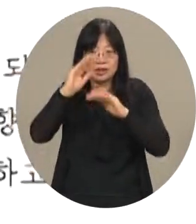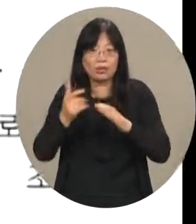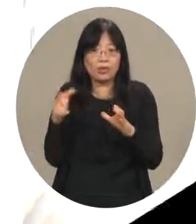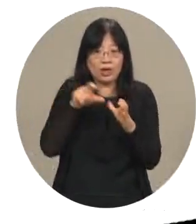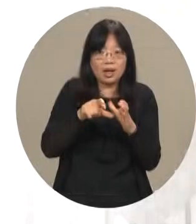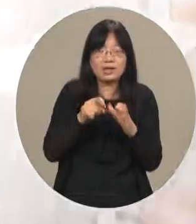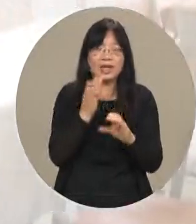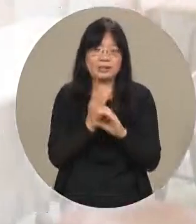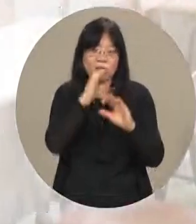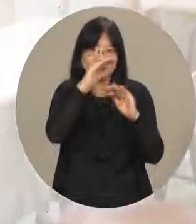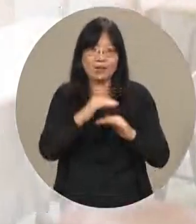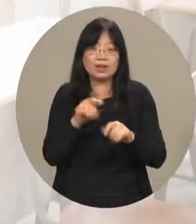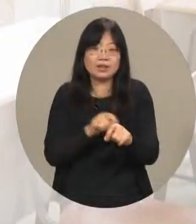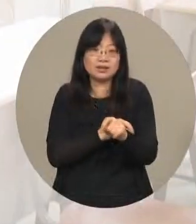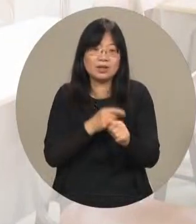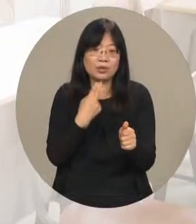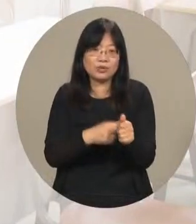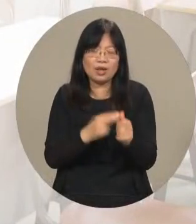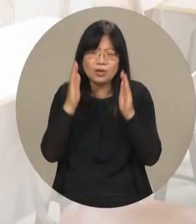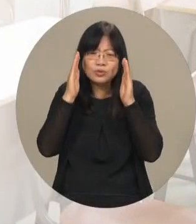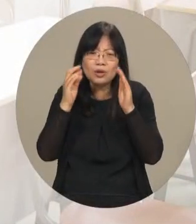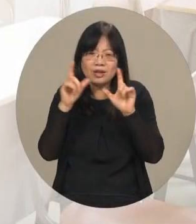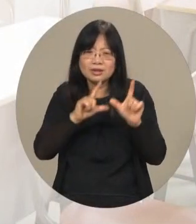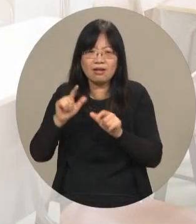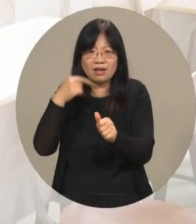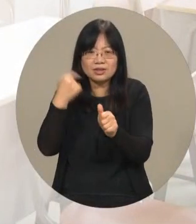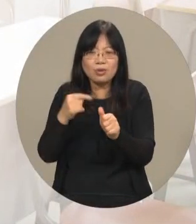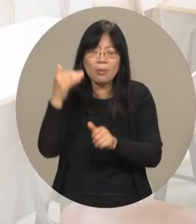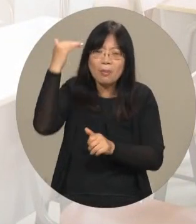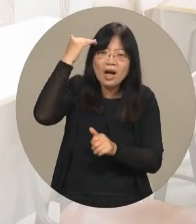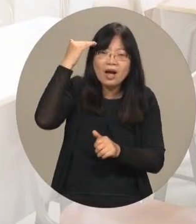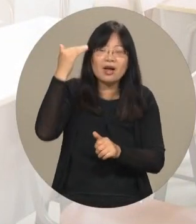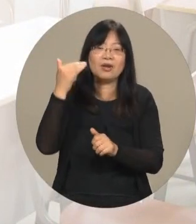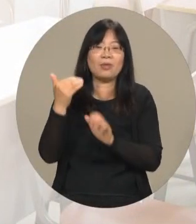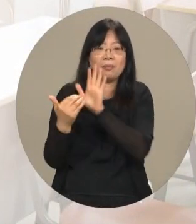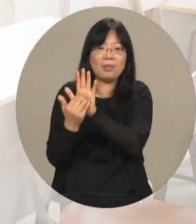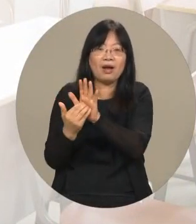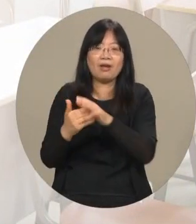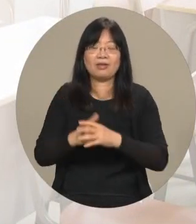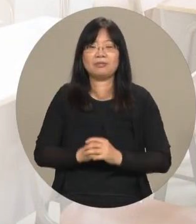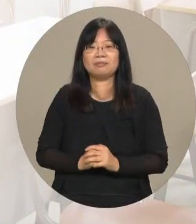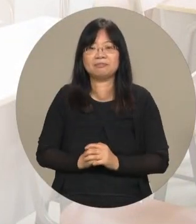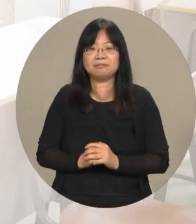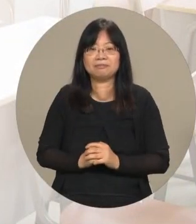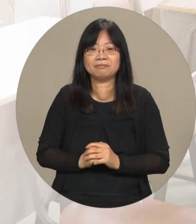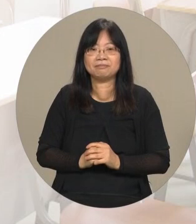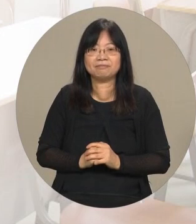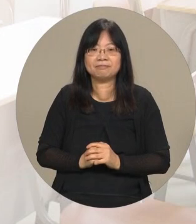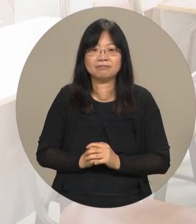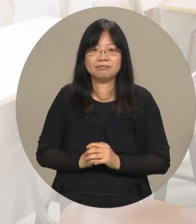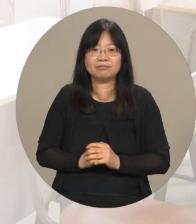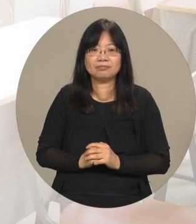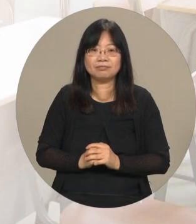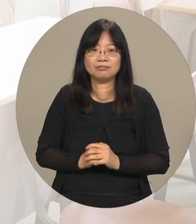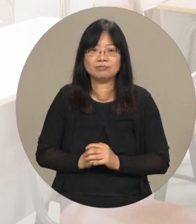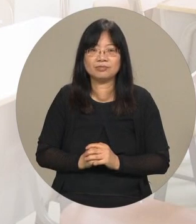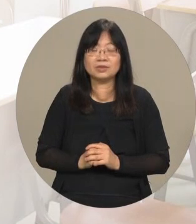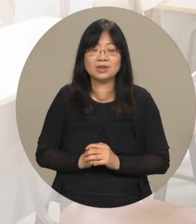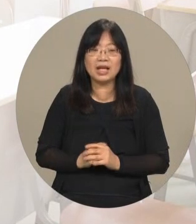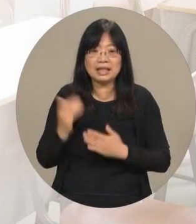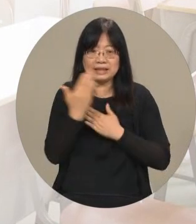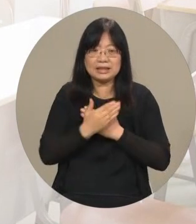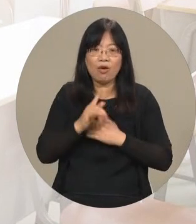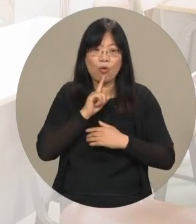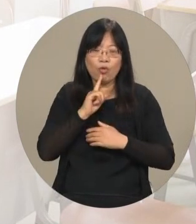핵심입니다 특히 교사의 수업이나 생활 지도를 방해하지 못하게 금지조항을 추가할 계획입니다 또